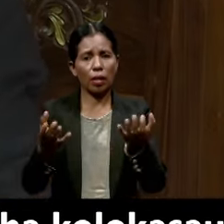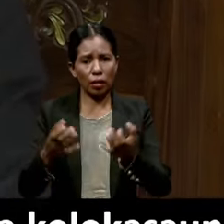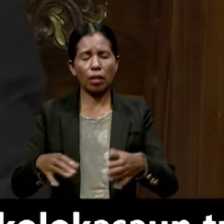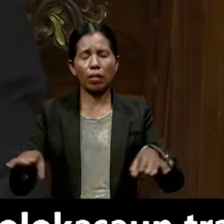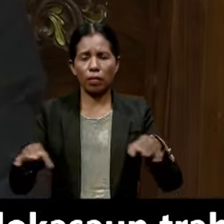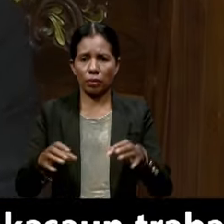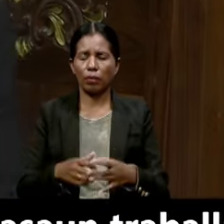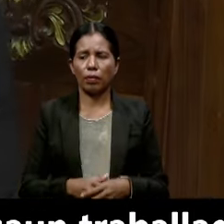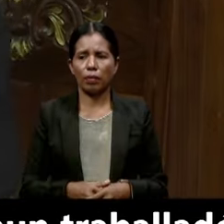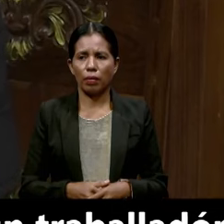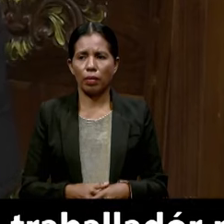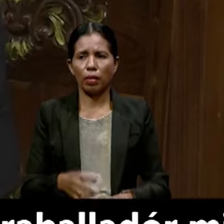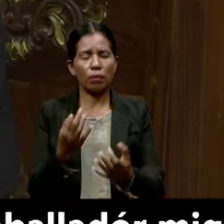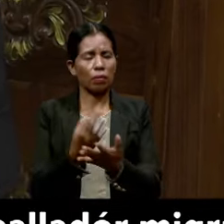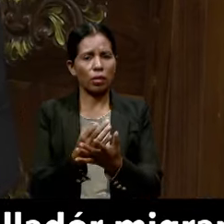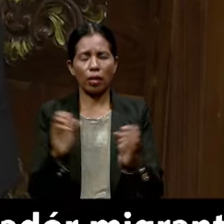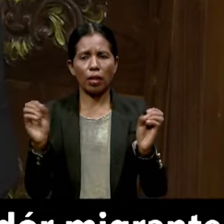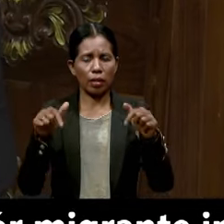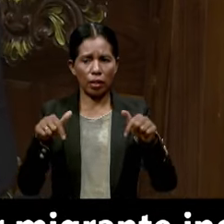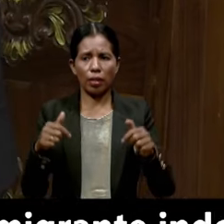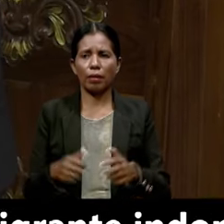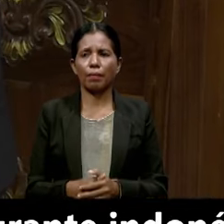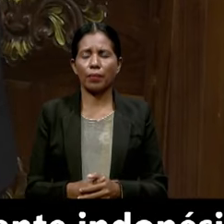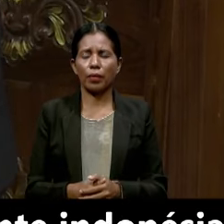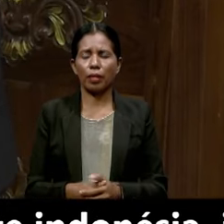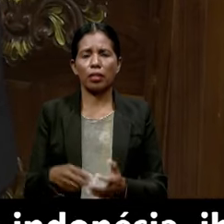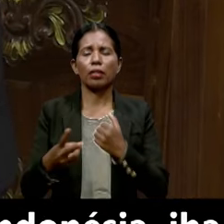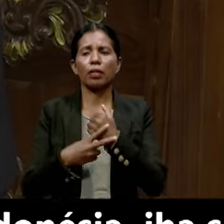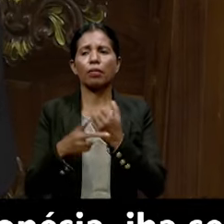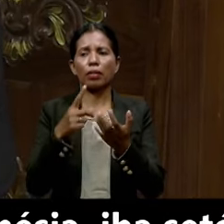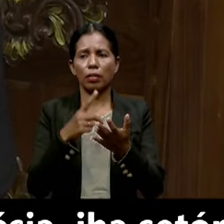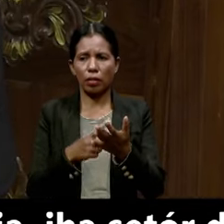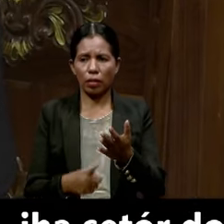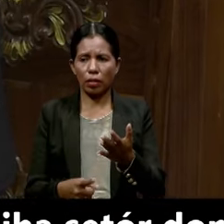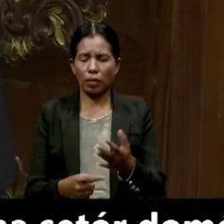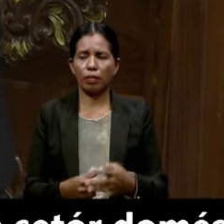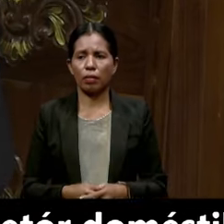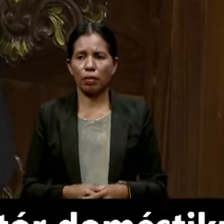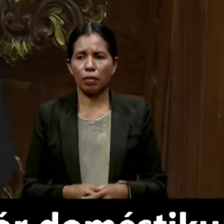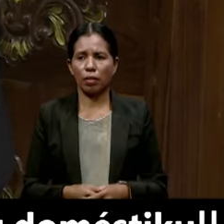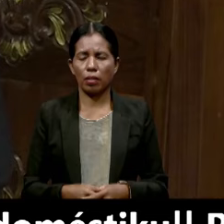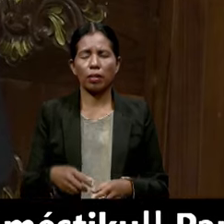di Rai dan. I osar rumah Rai ni? Rai maksudnya? Rai mak kontainer acir.